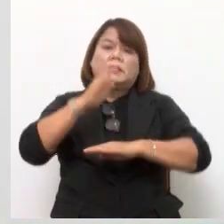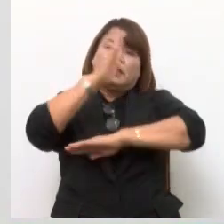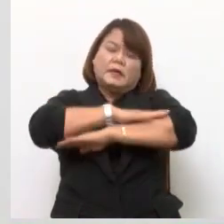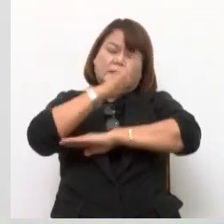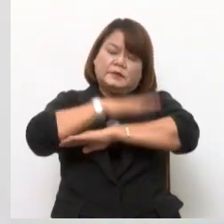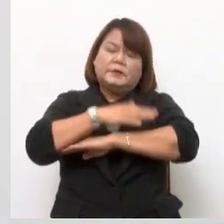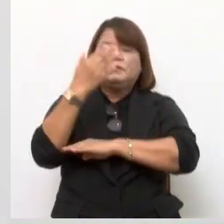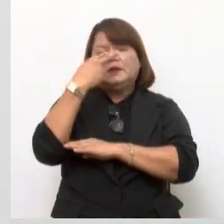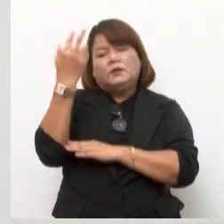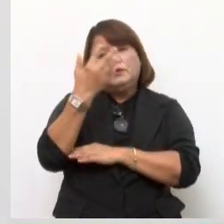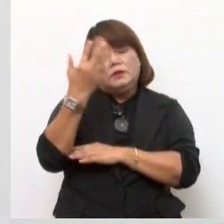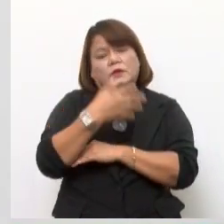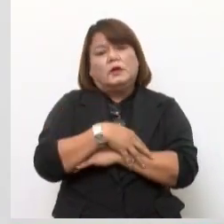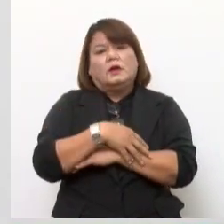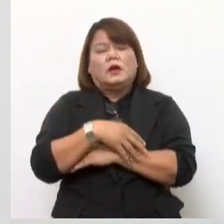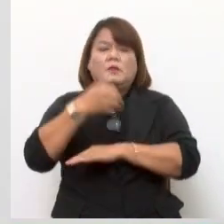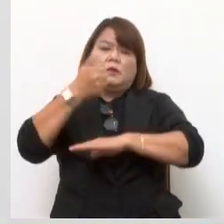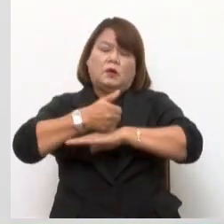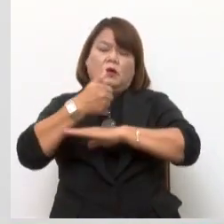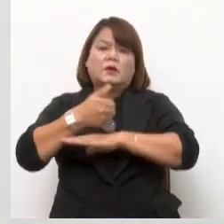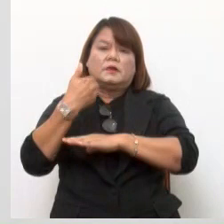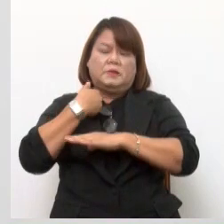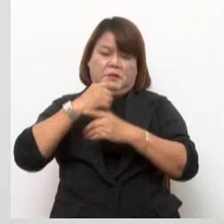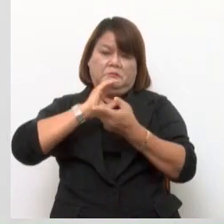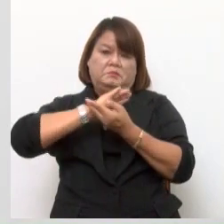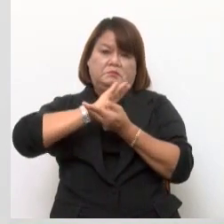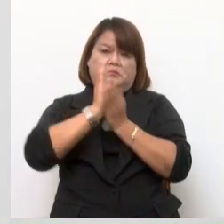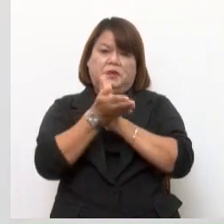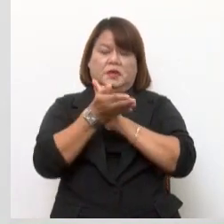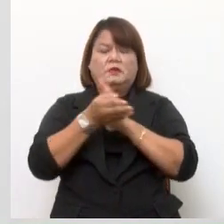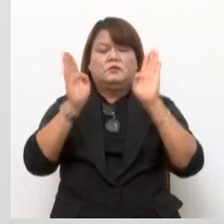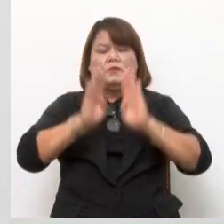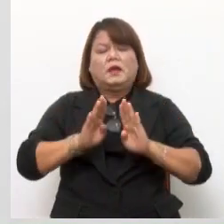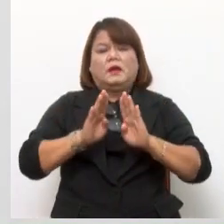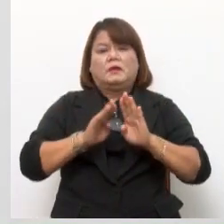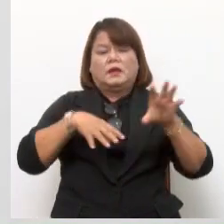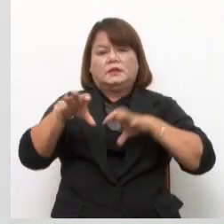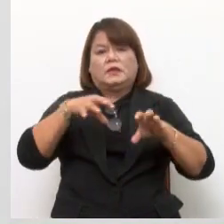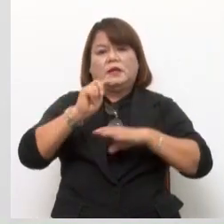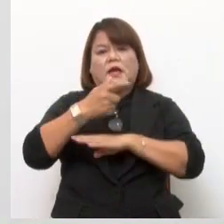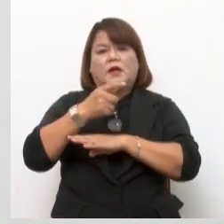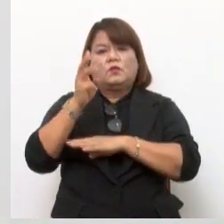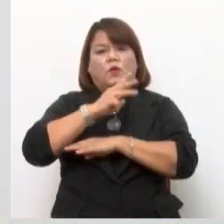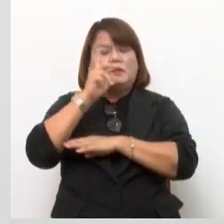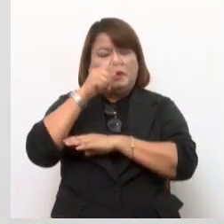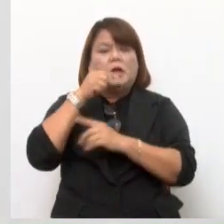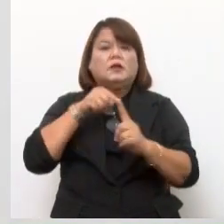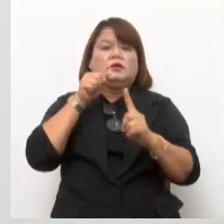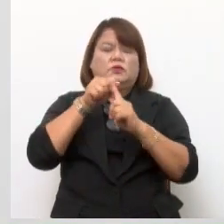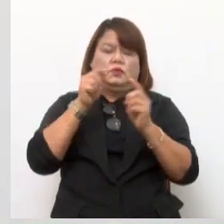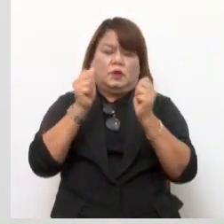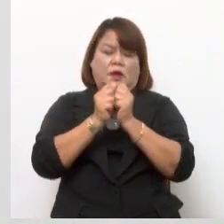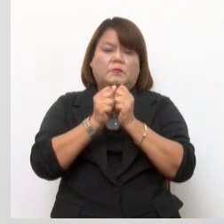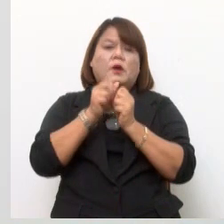างทีวีว่าท่านผอ.นั้นได้มีปรับรูปแบบของการจัดงานวันแม่ให้ตรงกับบริบทของ